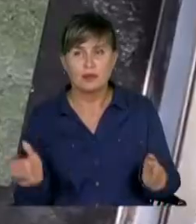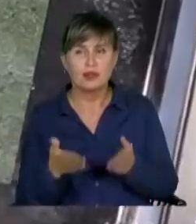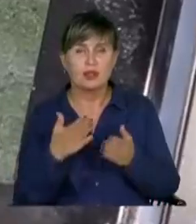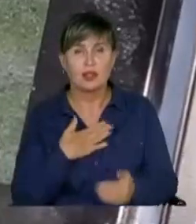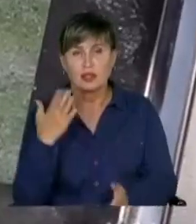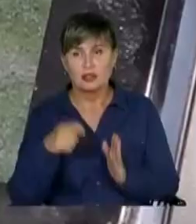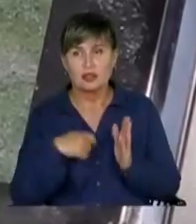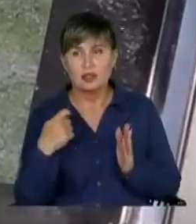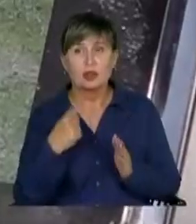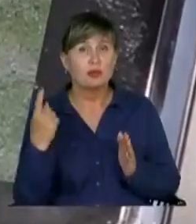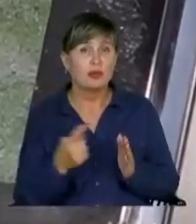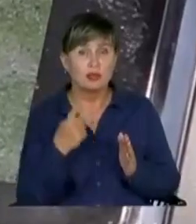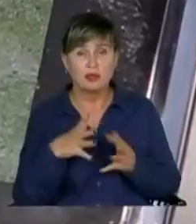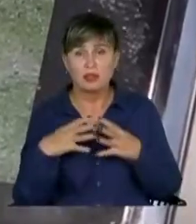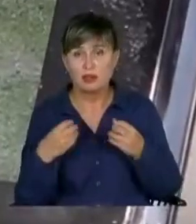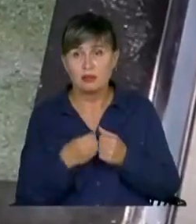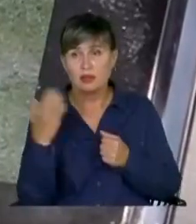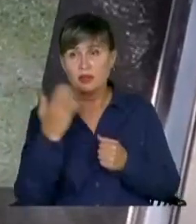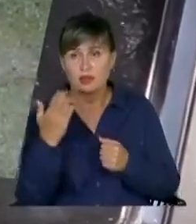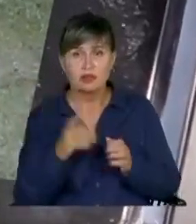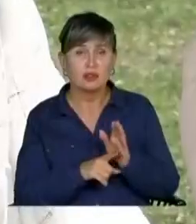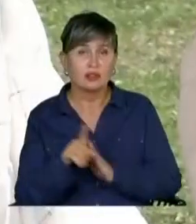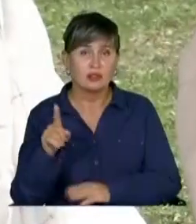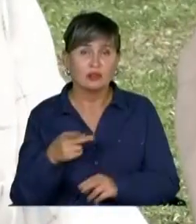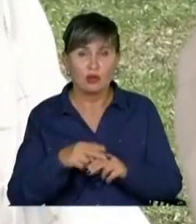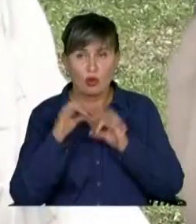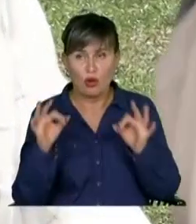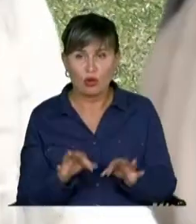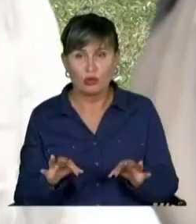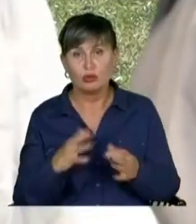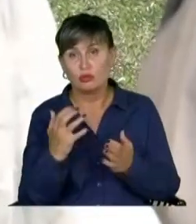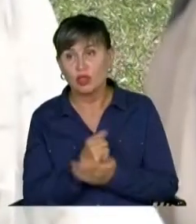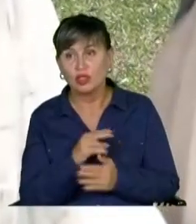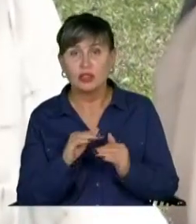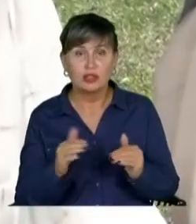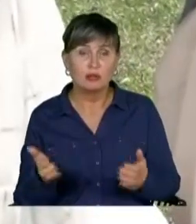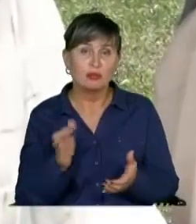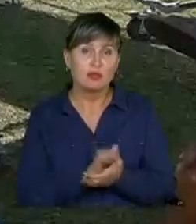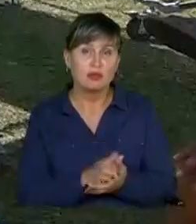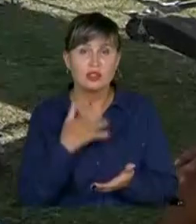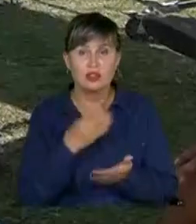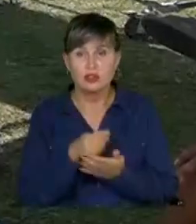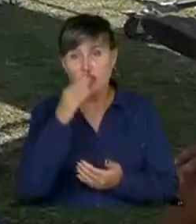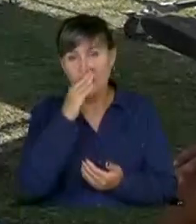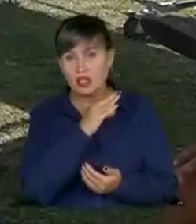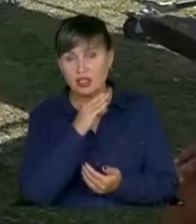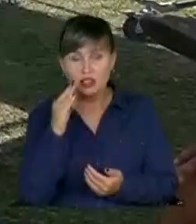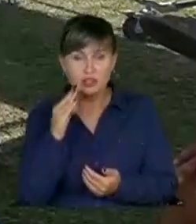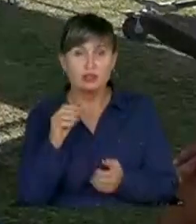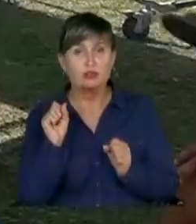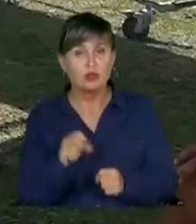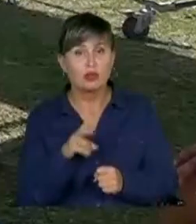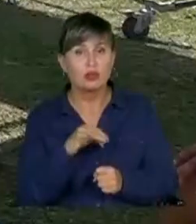сериале. Премьера семейной драмы на телеканале «Алматы» стартует этой осенью. Удастся ли детям помирить своих отцов и смогут ли старые